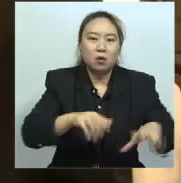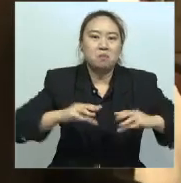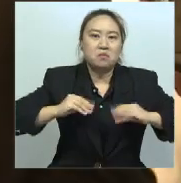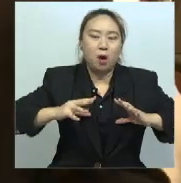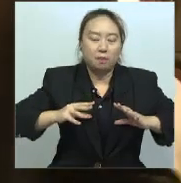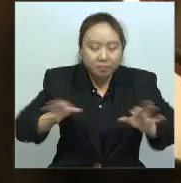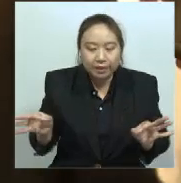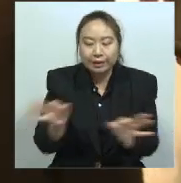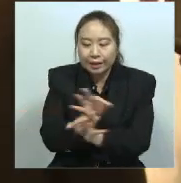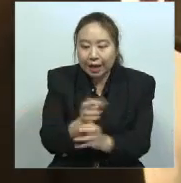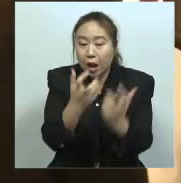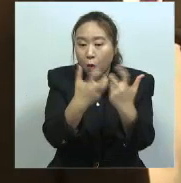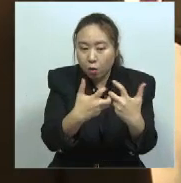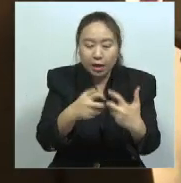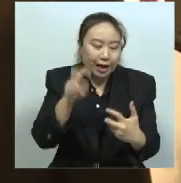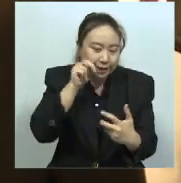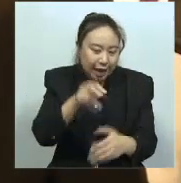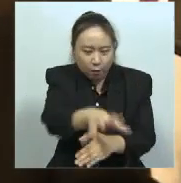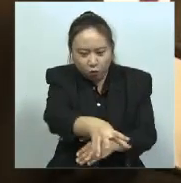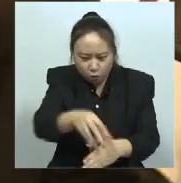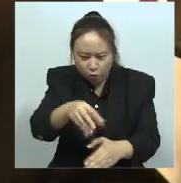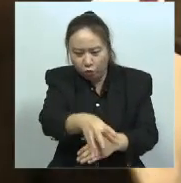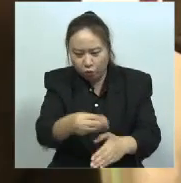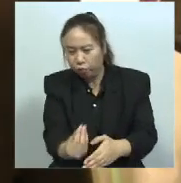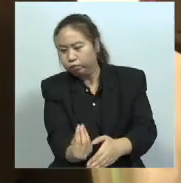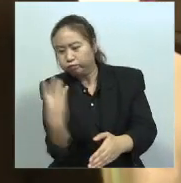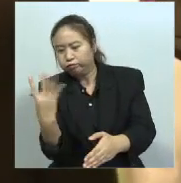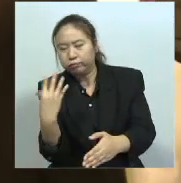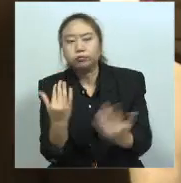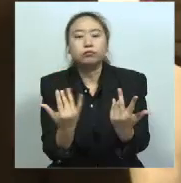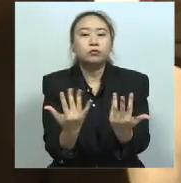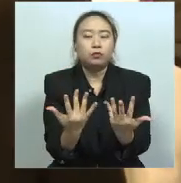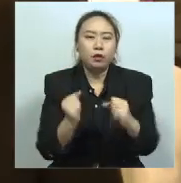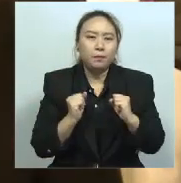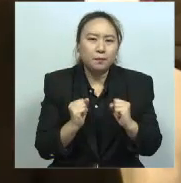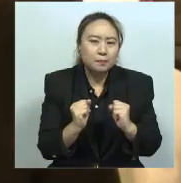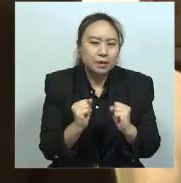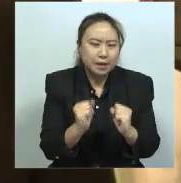ยตั้งเสริมขึ้นมาแล้วก็เดี๋ยวก็พยายามทำความเข้าใจกันว่ามัน